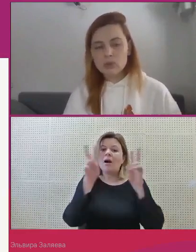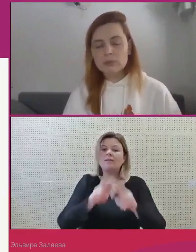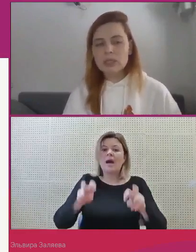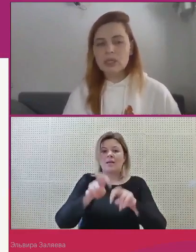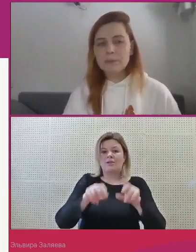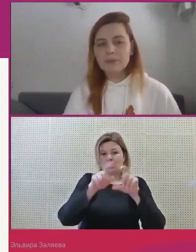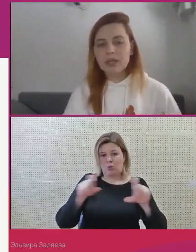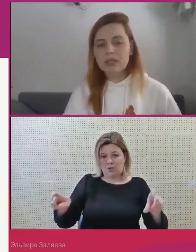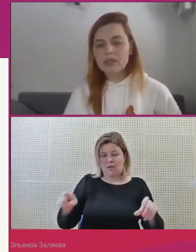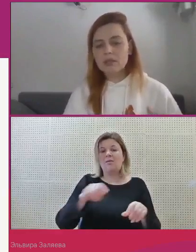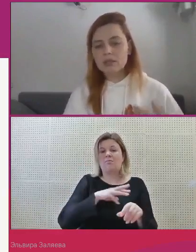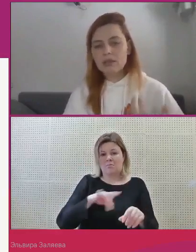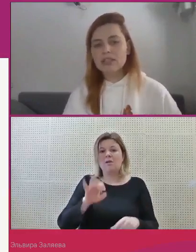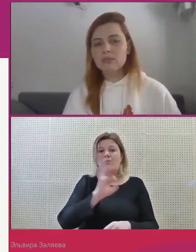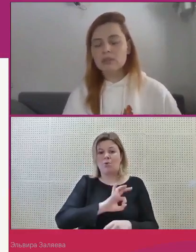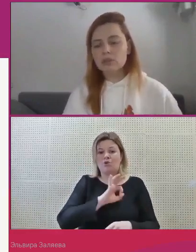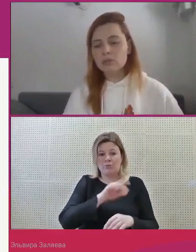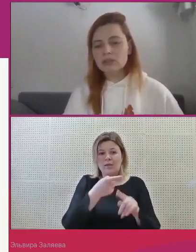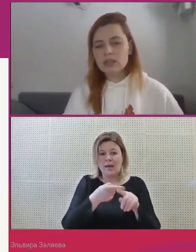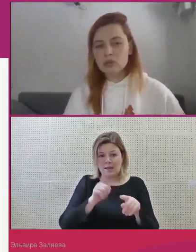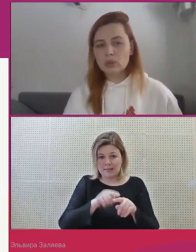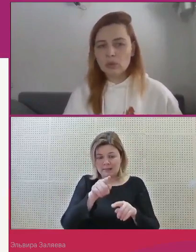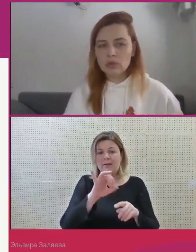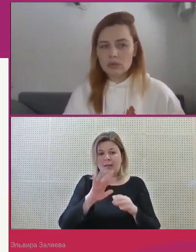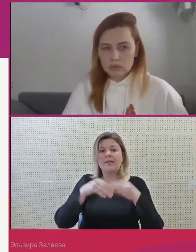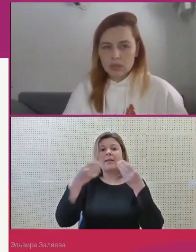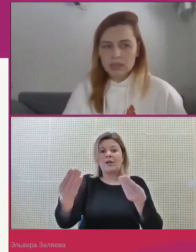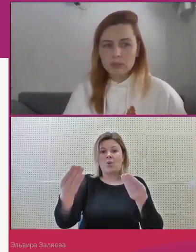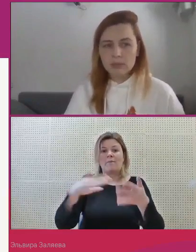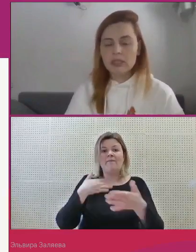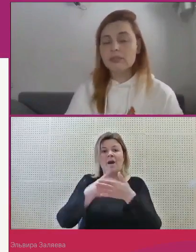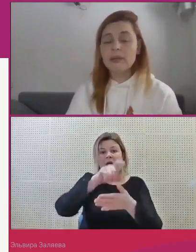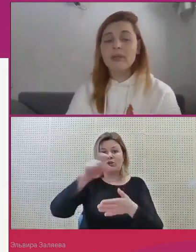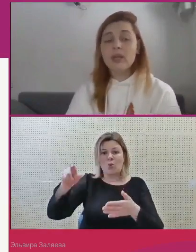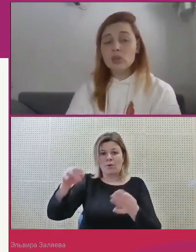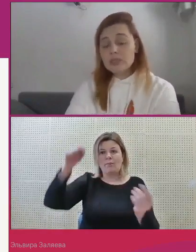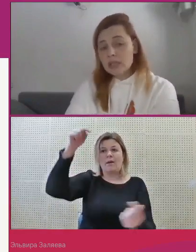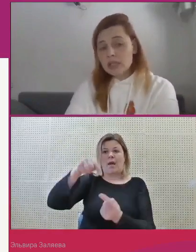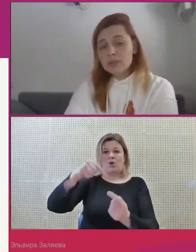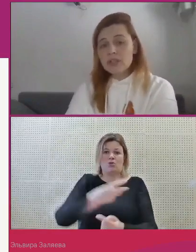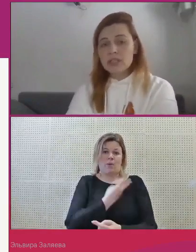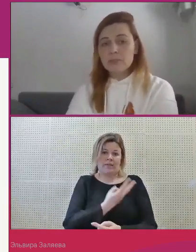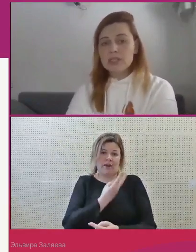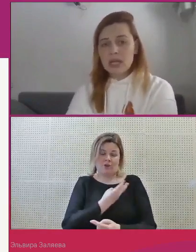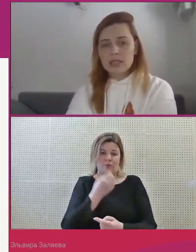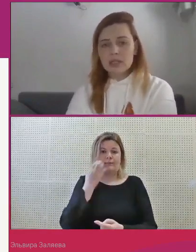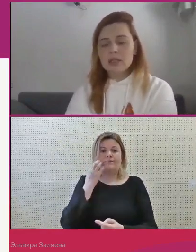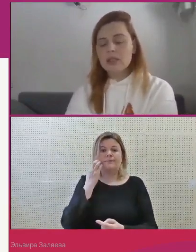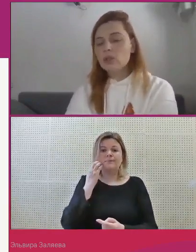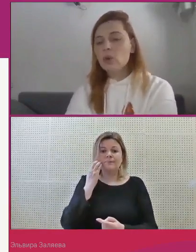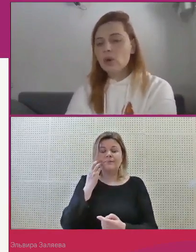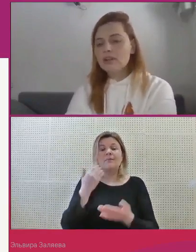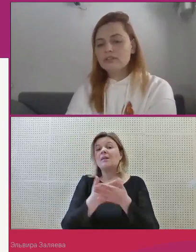этим пользуемся, и давать им ту мотивацию, которая, ну, для них будет приемлема. Собственно, одна из мотиваций – это